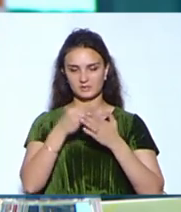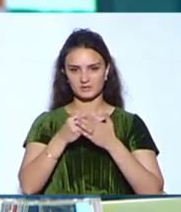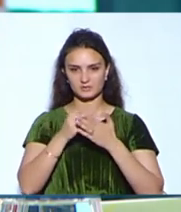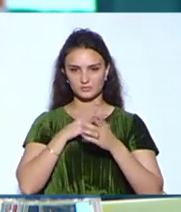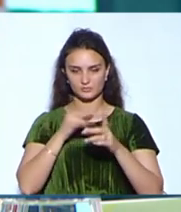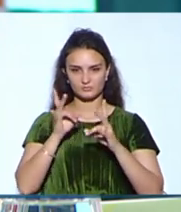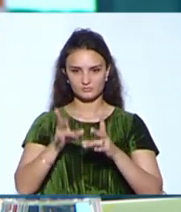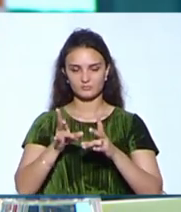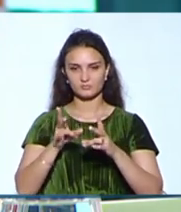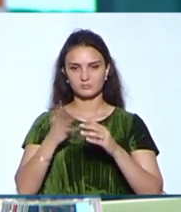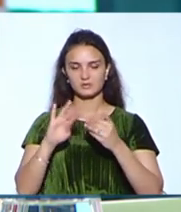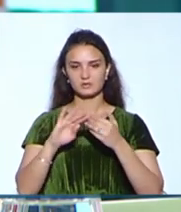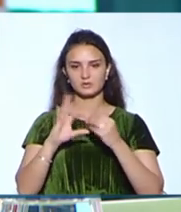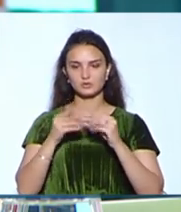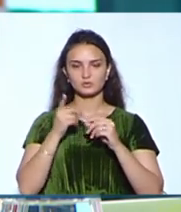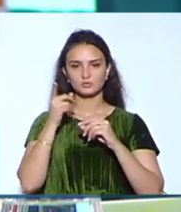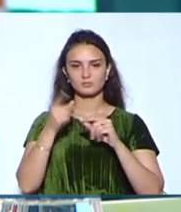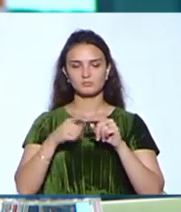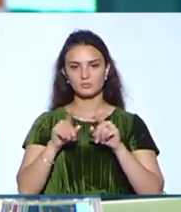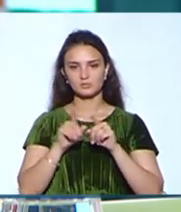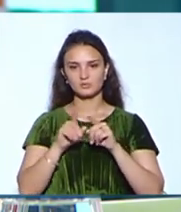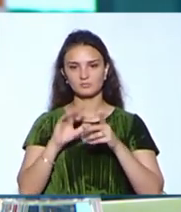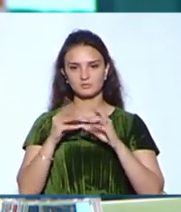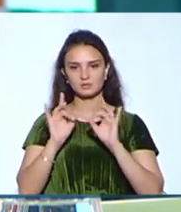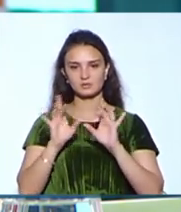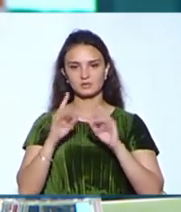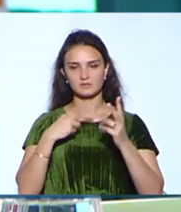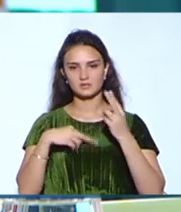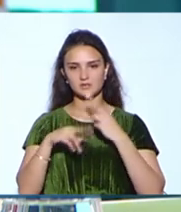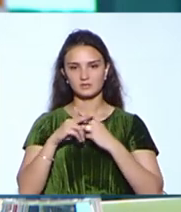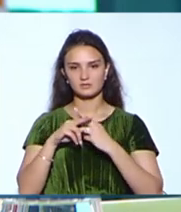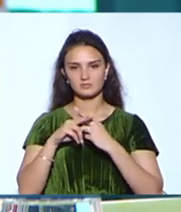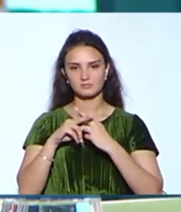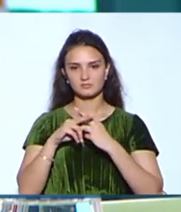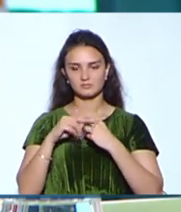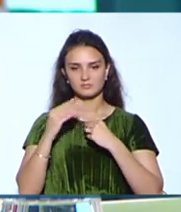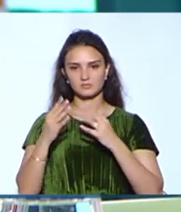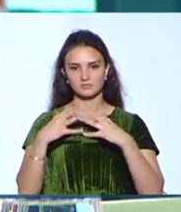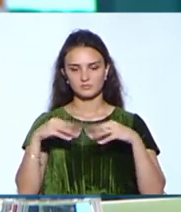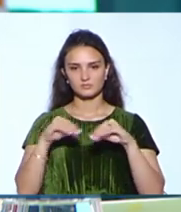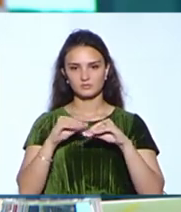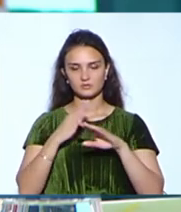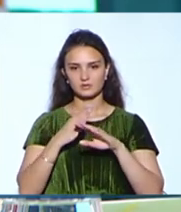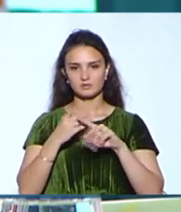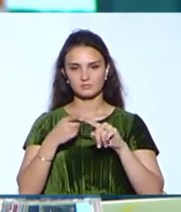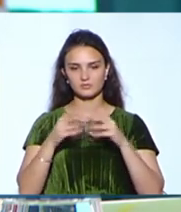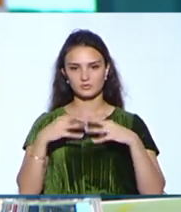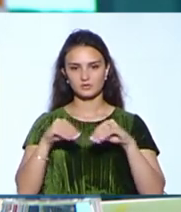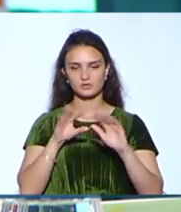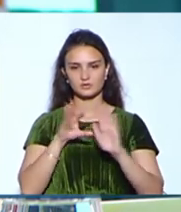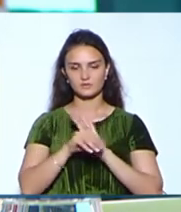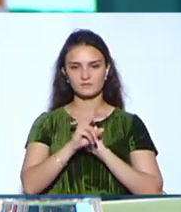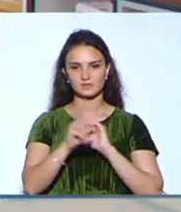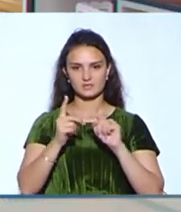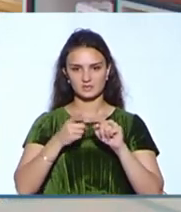არის საკითხები, რომელიც დისტანციურად აღიქვეს, მიუხედავად ამისა ტკივილი საერთოა. თქვენი ოჯახი არის იმ ოჯახთა რიცხვში,